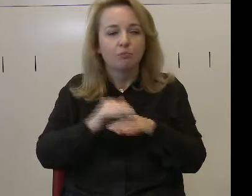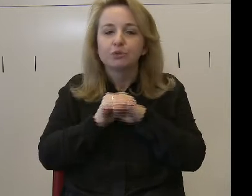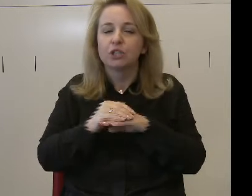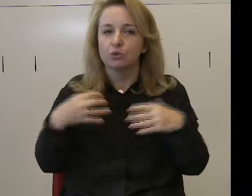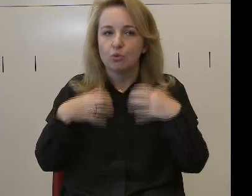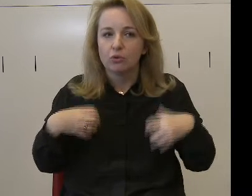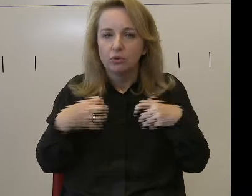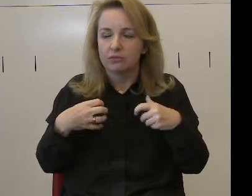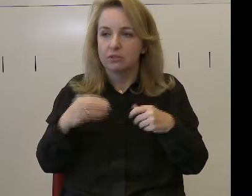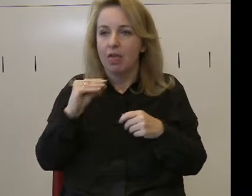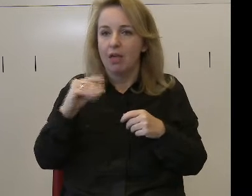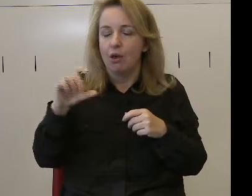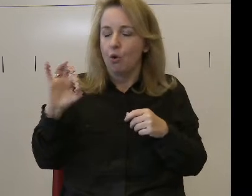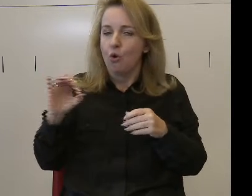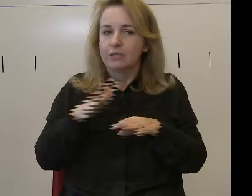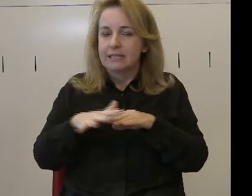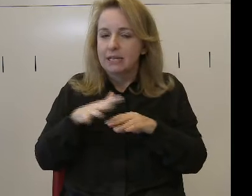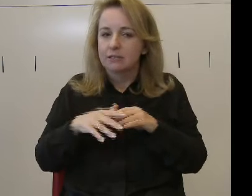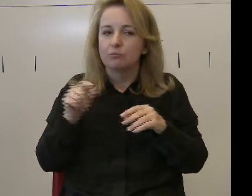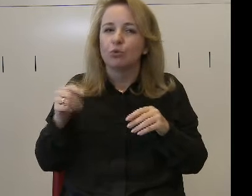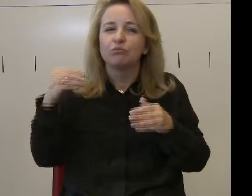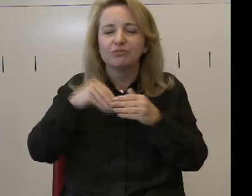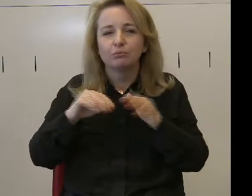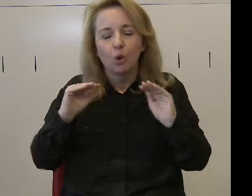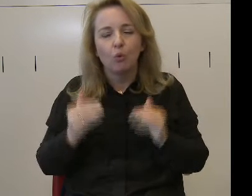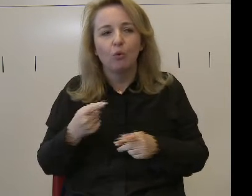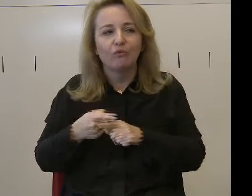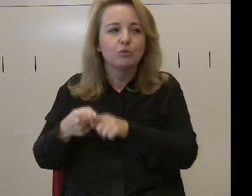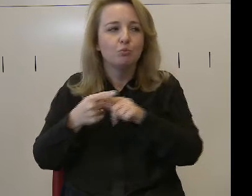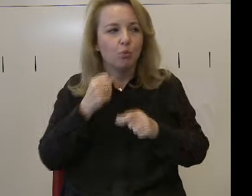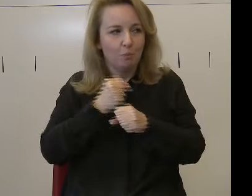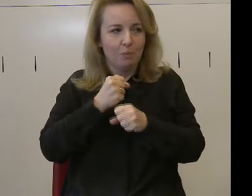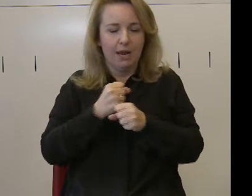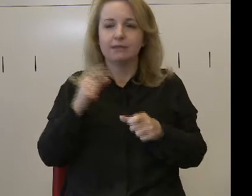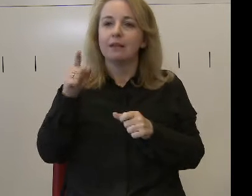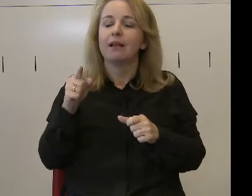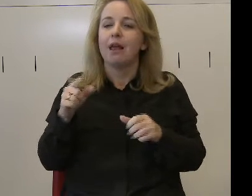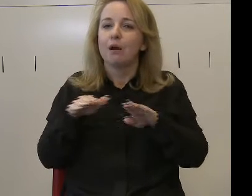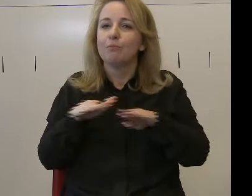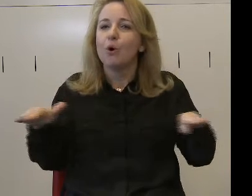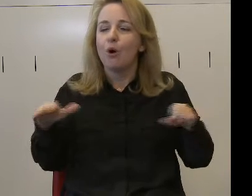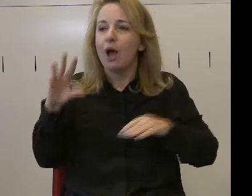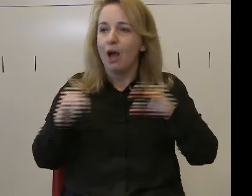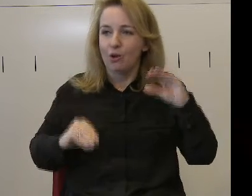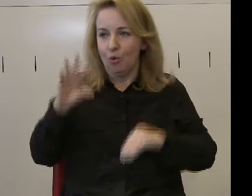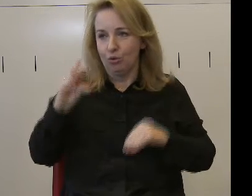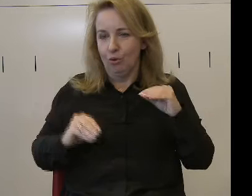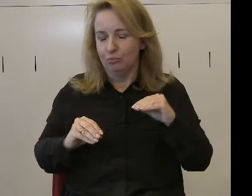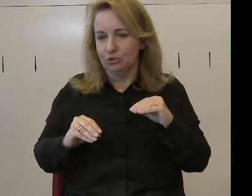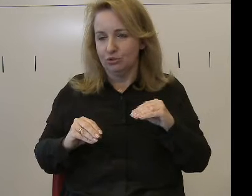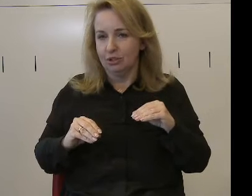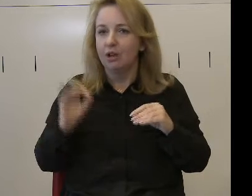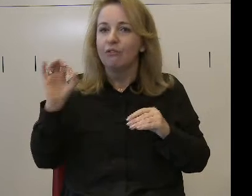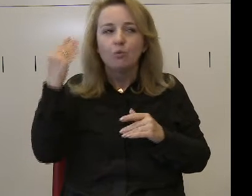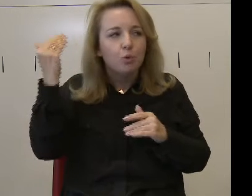ale ekosystemy jako współpraca w płaszczyźnie ekonomicznej sektora publicznego,